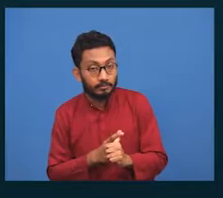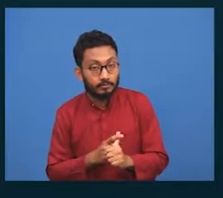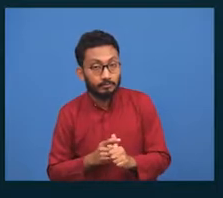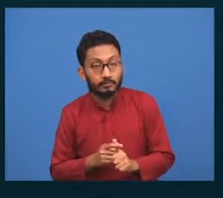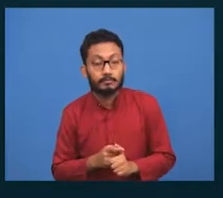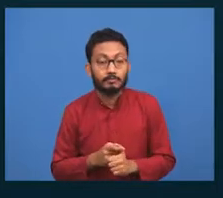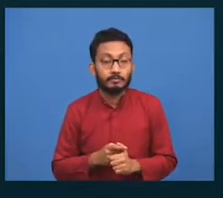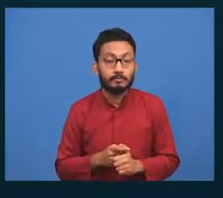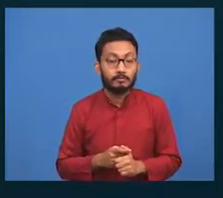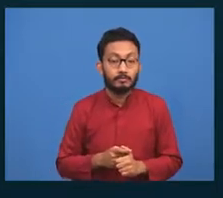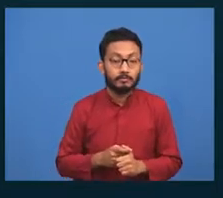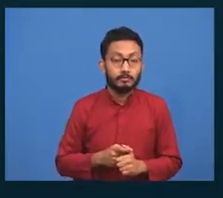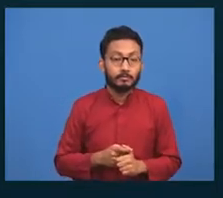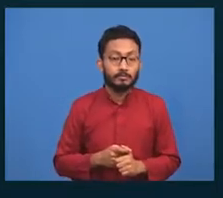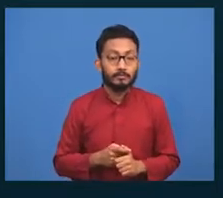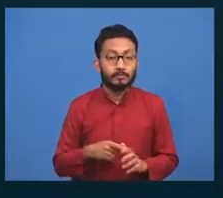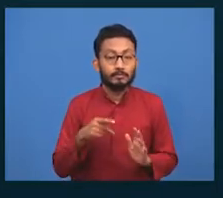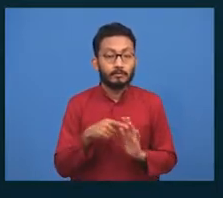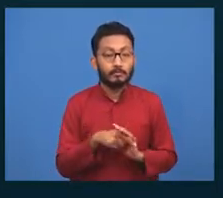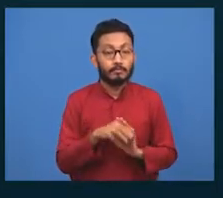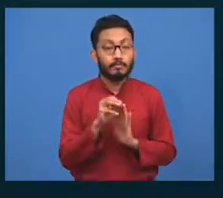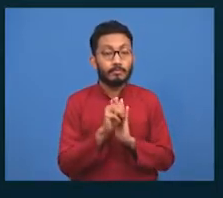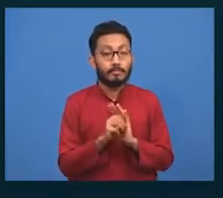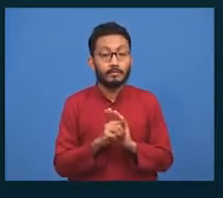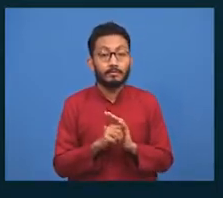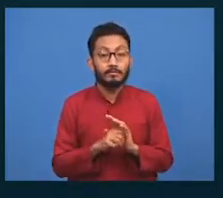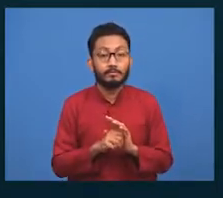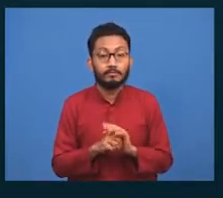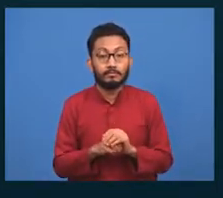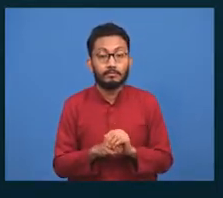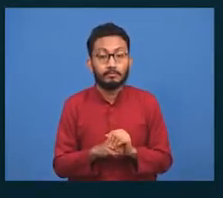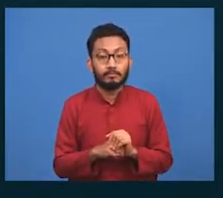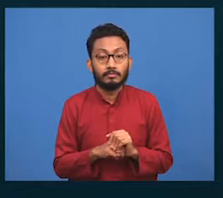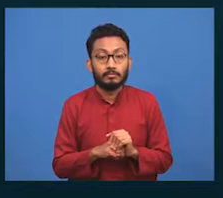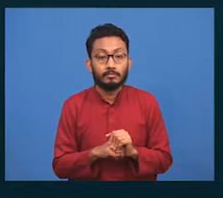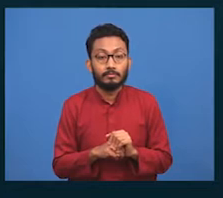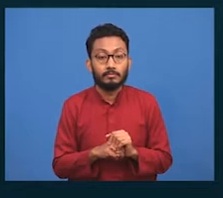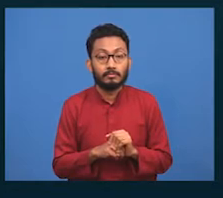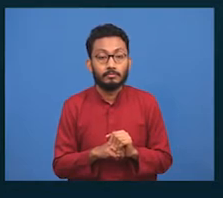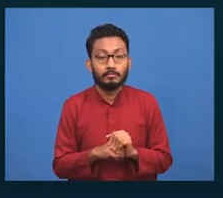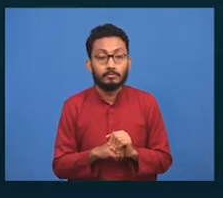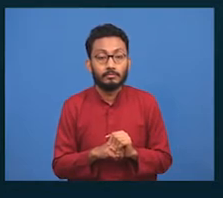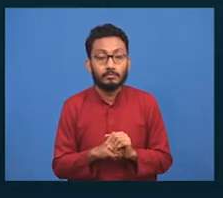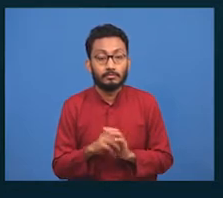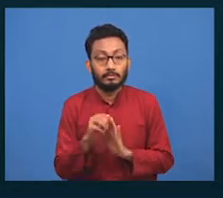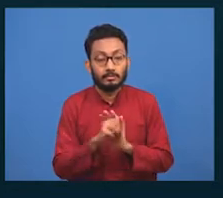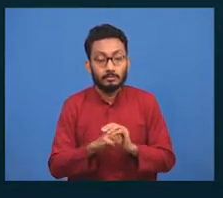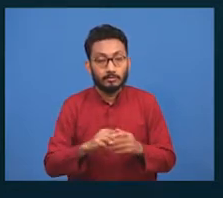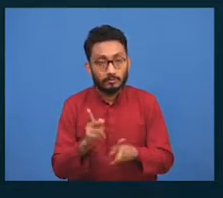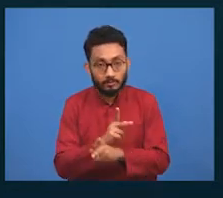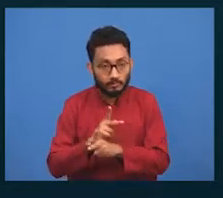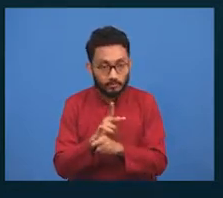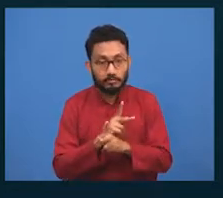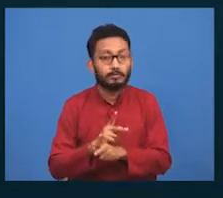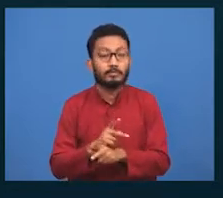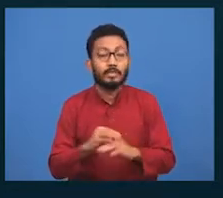gejala mempersendakan agama adalah satu tanggungjawab membendung kemungkaran. Tugas ini bergantung